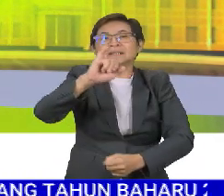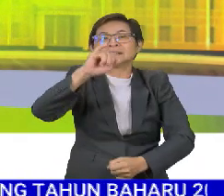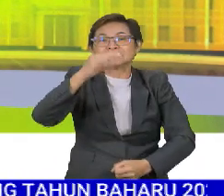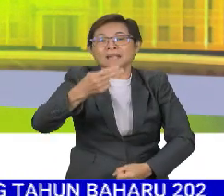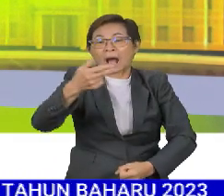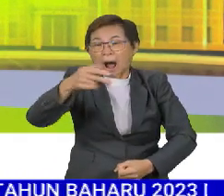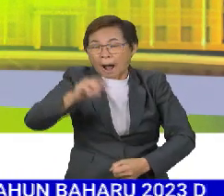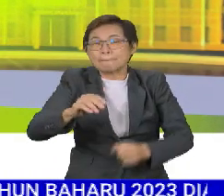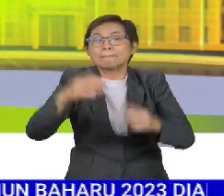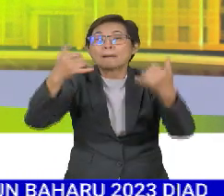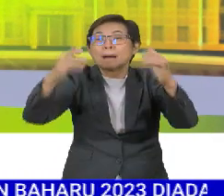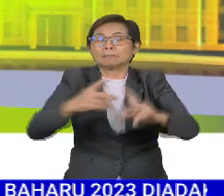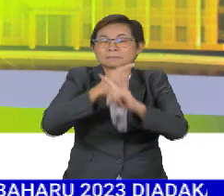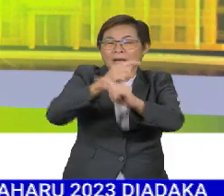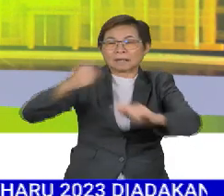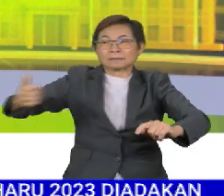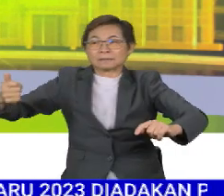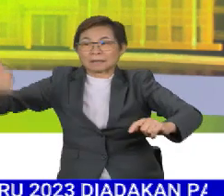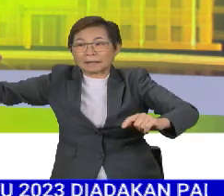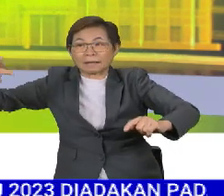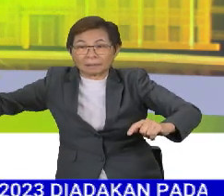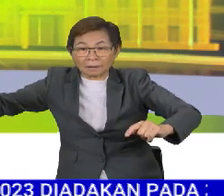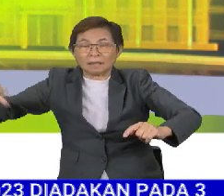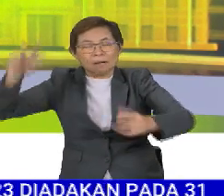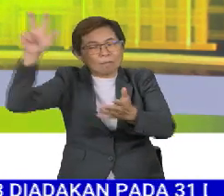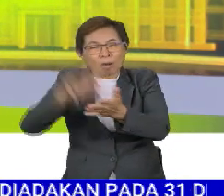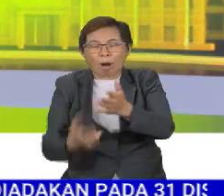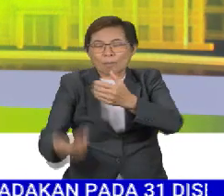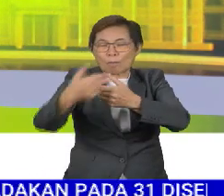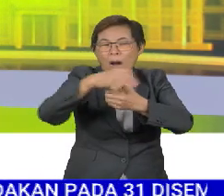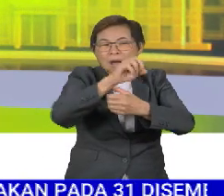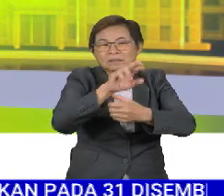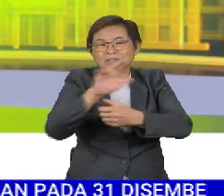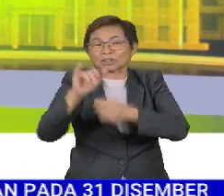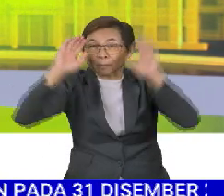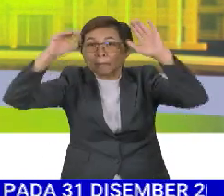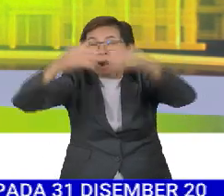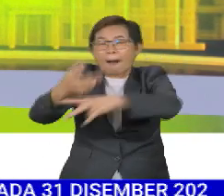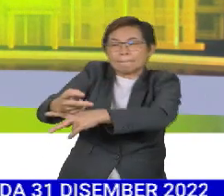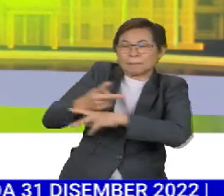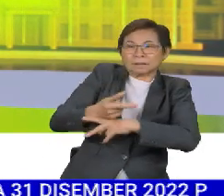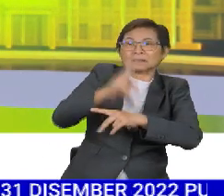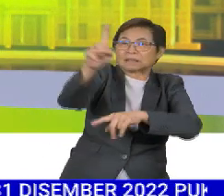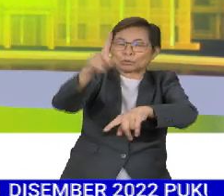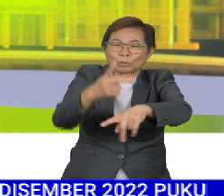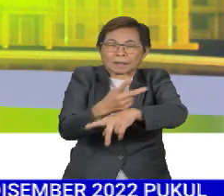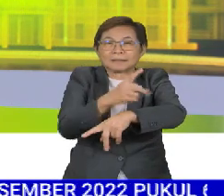dan pemain pertahanan kanan Azrif Nasrul Haq yang sah menyertai Sri Pahang secara pinjaman untuk